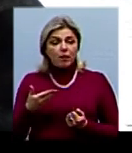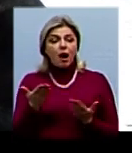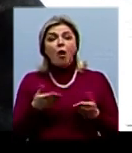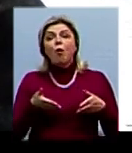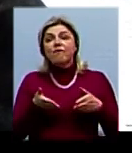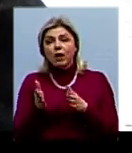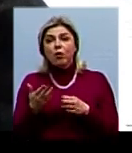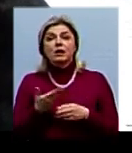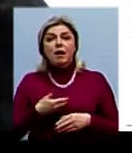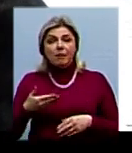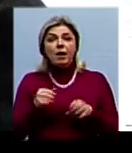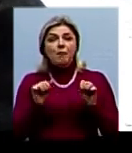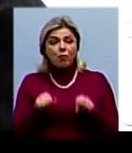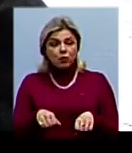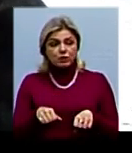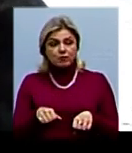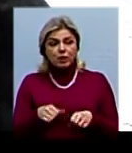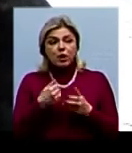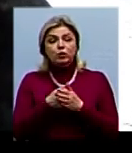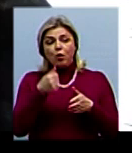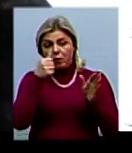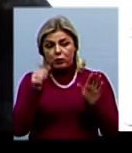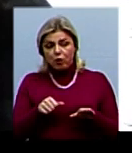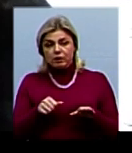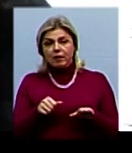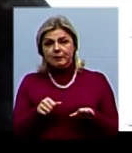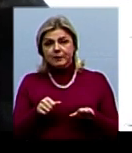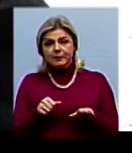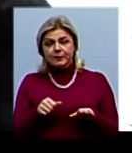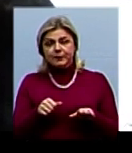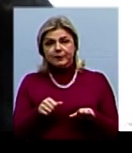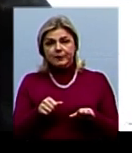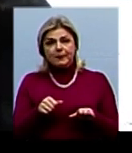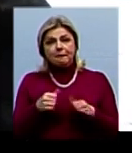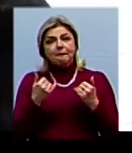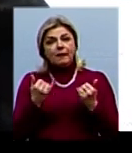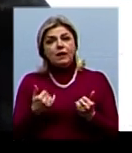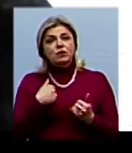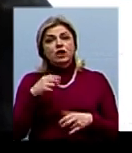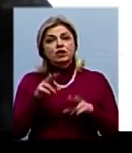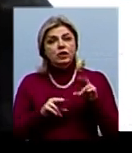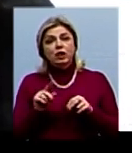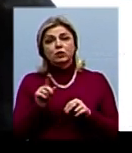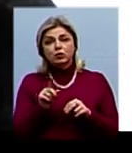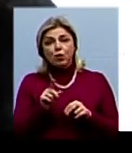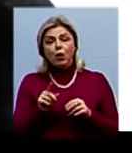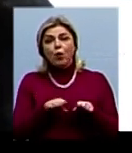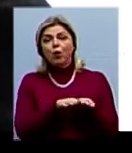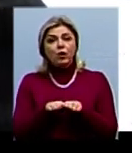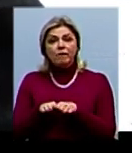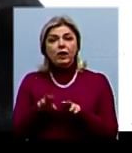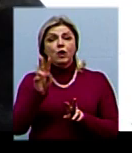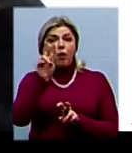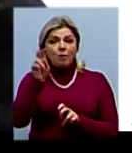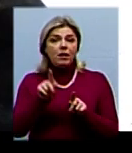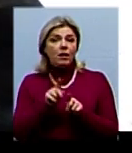выход? Это мы можем сейчас на полгода отложить сдачу, наверное, вот говорить. Ну, я просто здесь считал, что как бы, ну, уровень компании